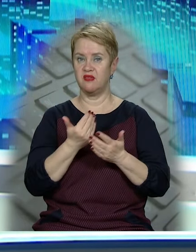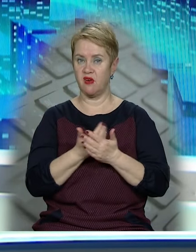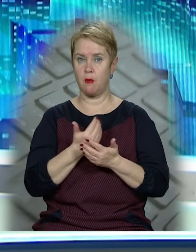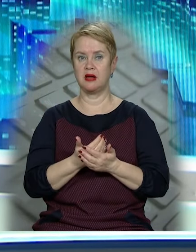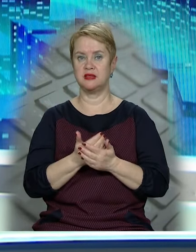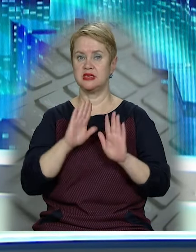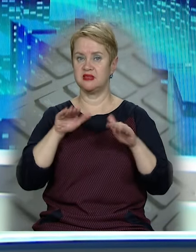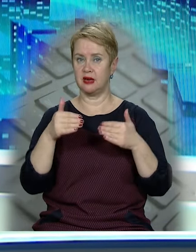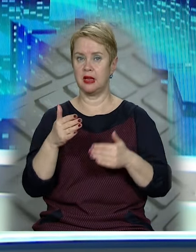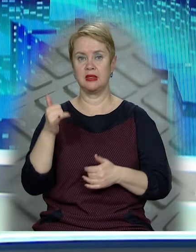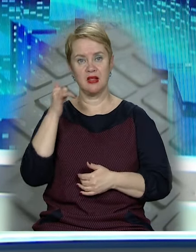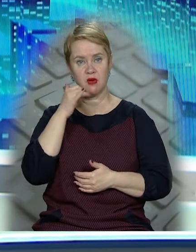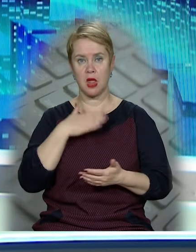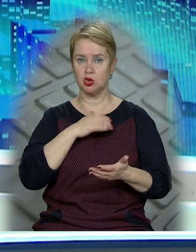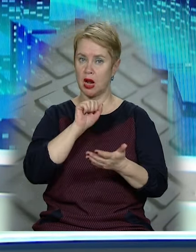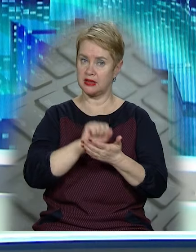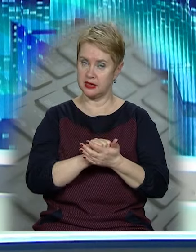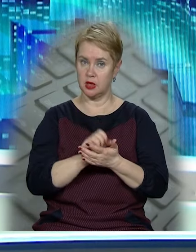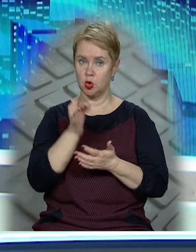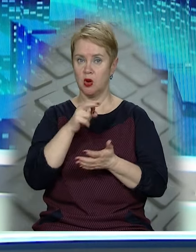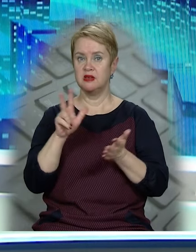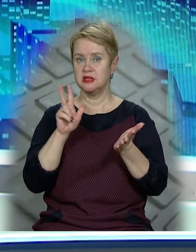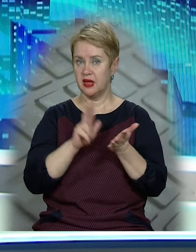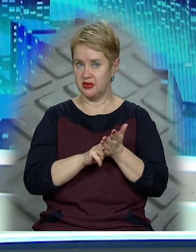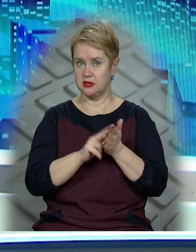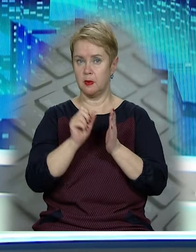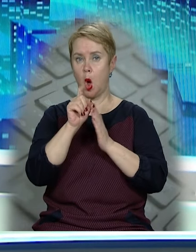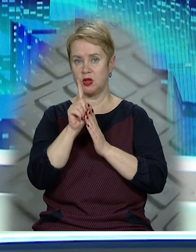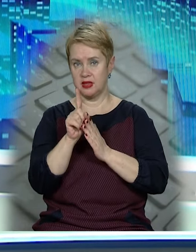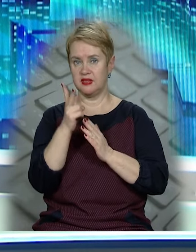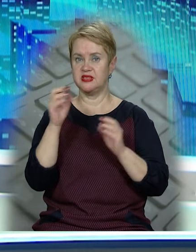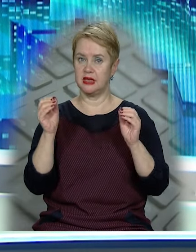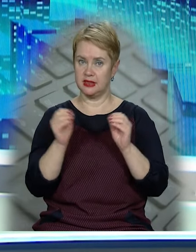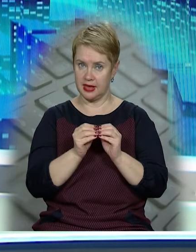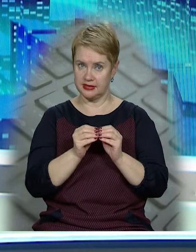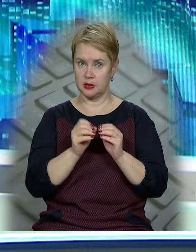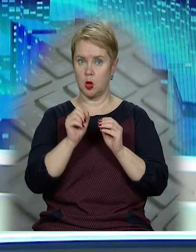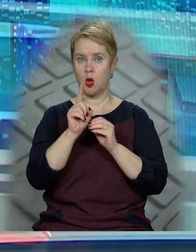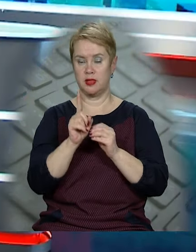інформація, звертайтесь на телефон нашої редакції 098 11